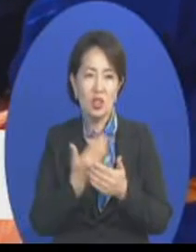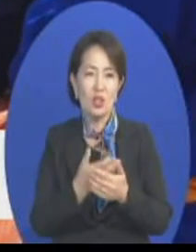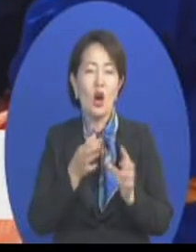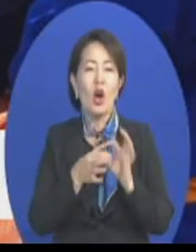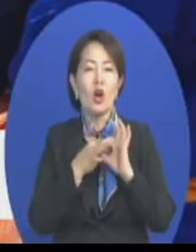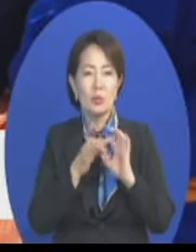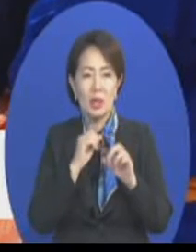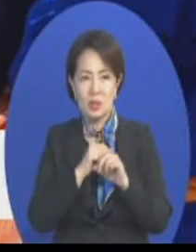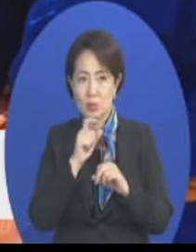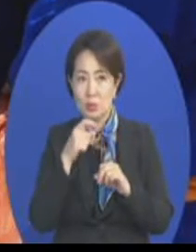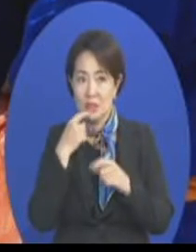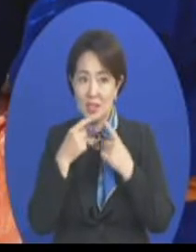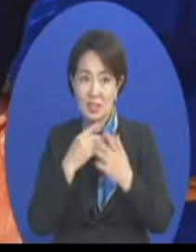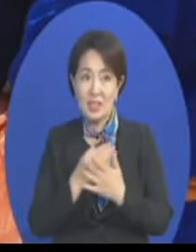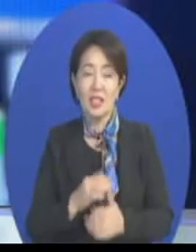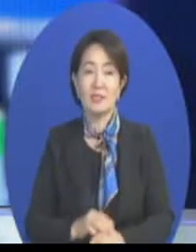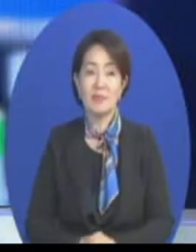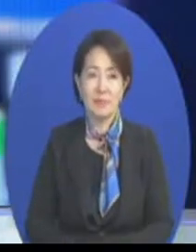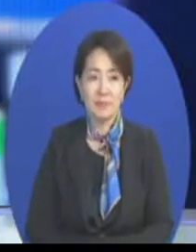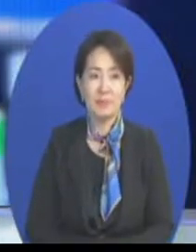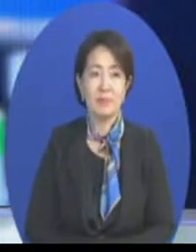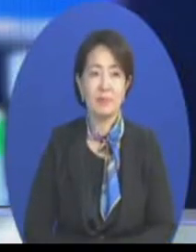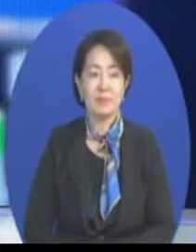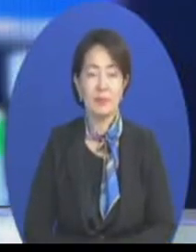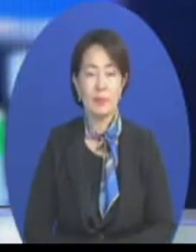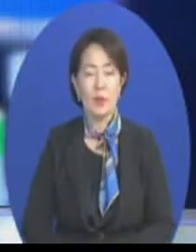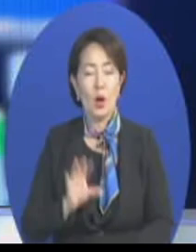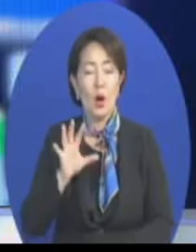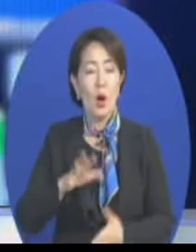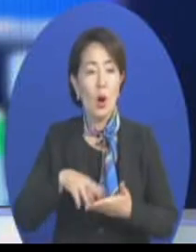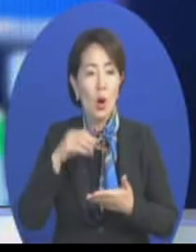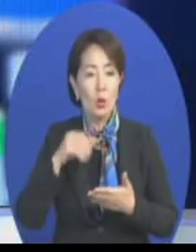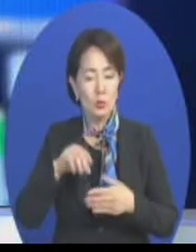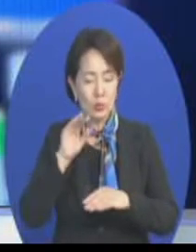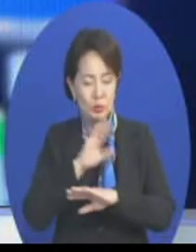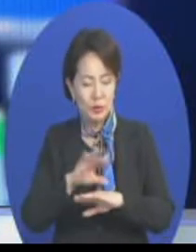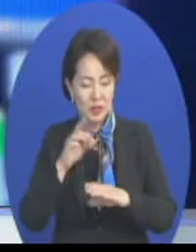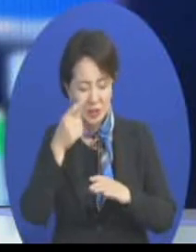холбогдох албаныхан хэлж байна. Оюутан сурагчдын эрдэм шинжилгээний ажлыг үйлдвэрлэх